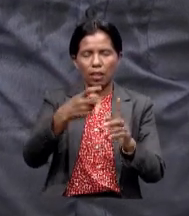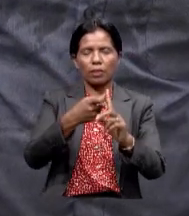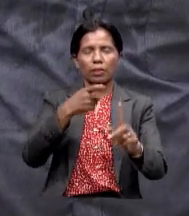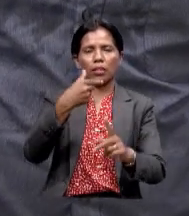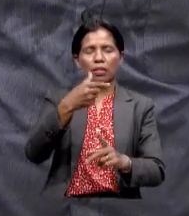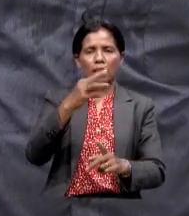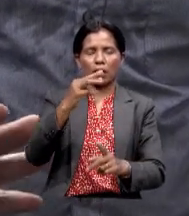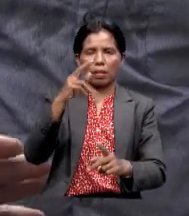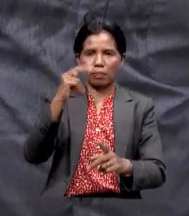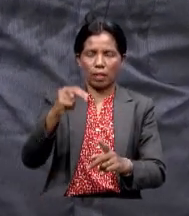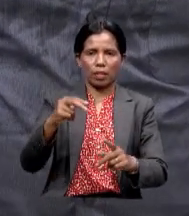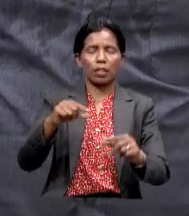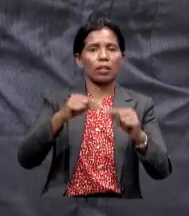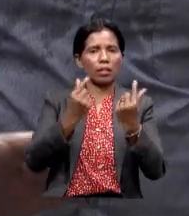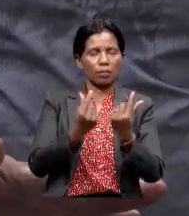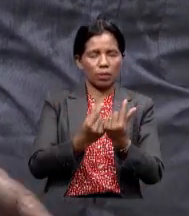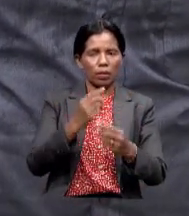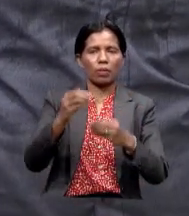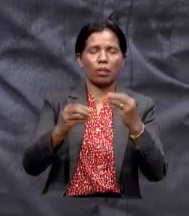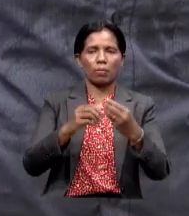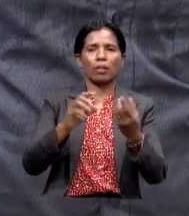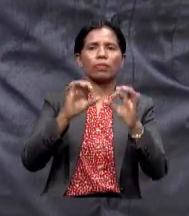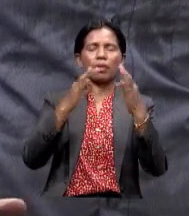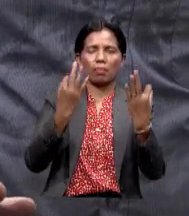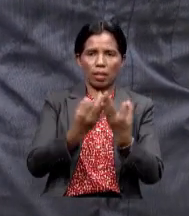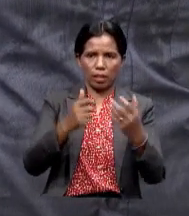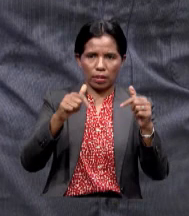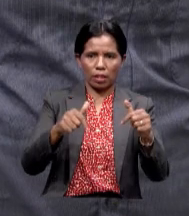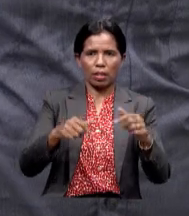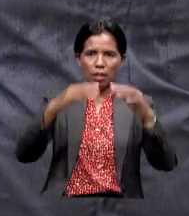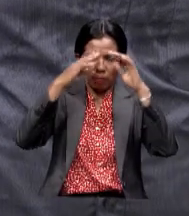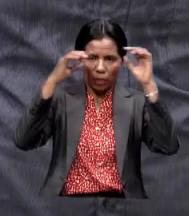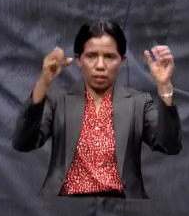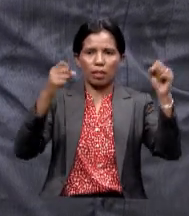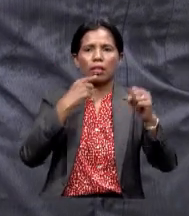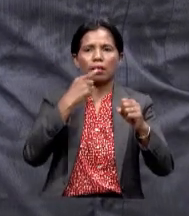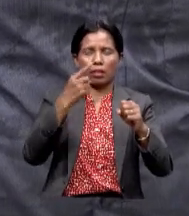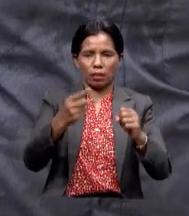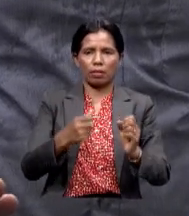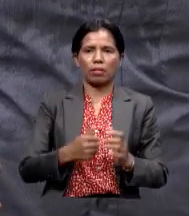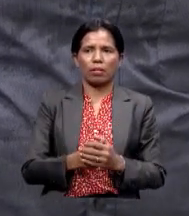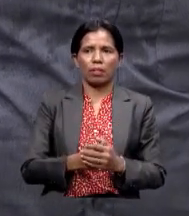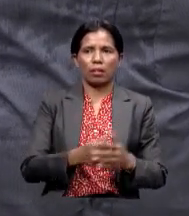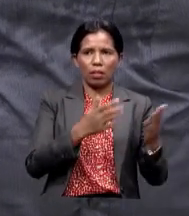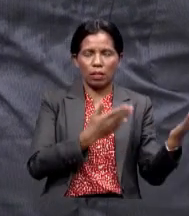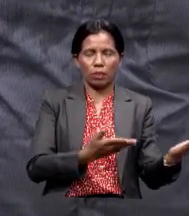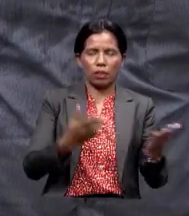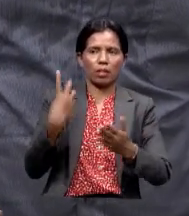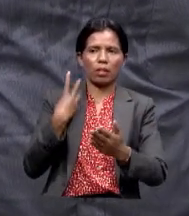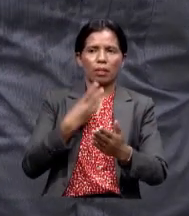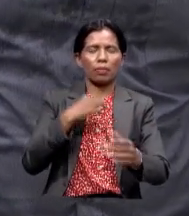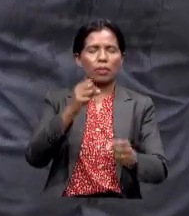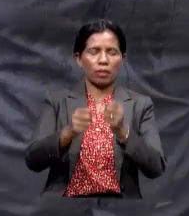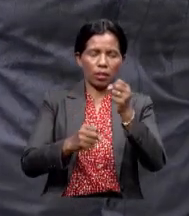nia kapakoti da kona ba maluk ne familia da ne. So Presiden da hata tere orang tak kedas. Ba ami di rasam so sida di